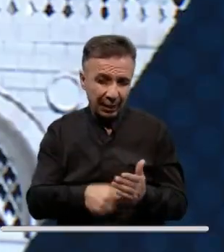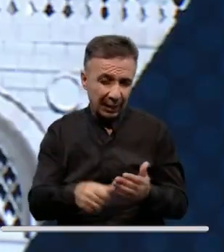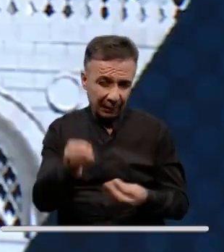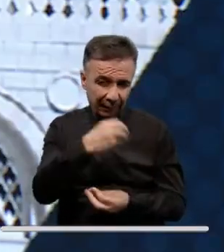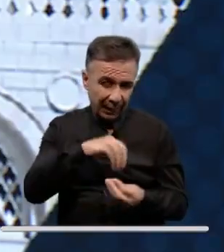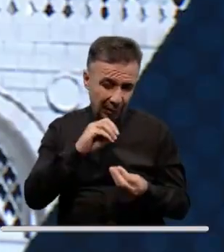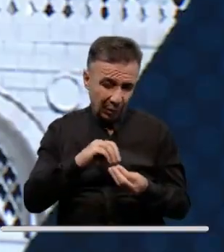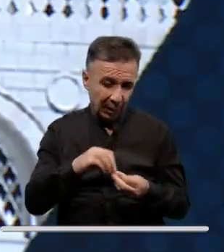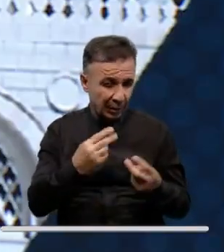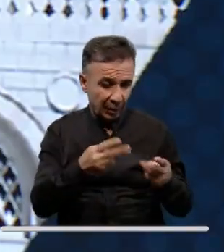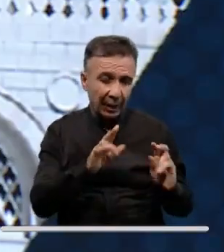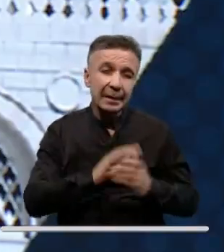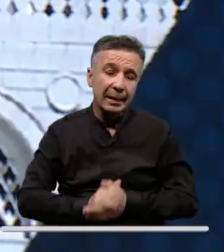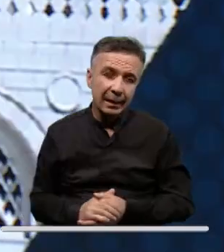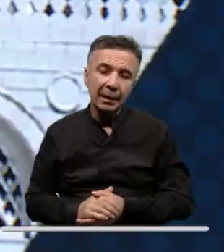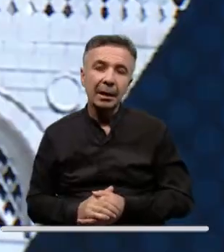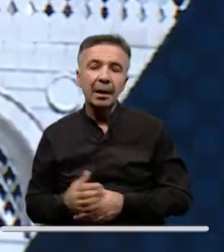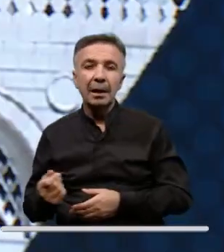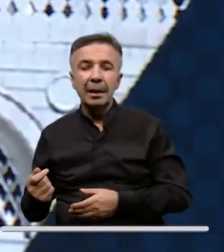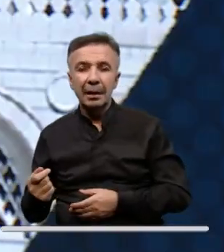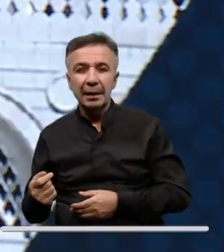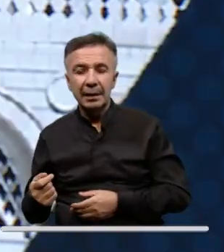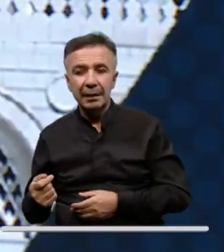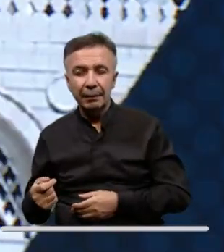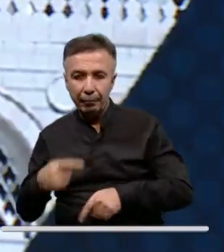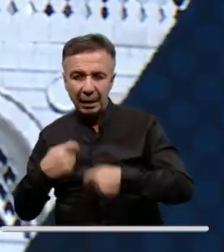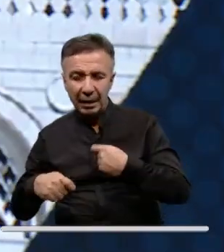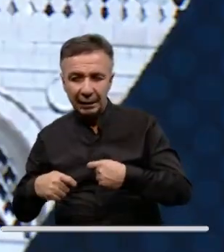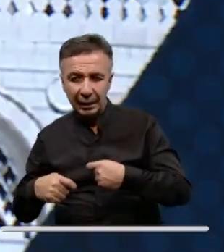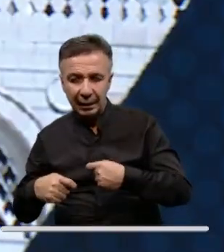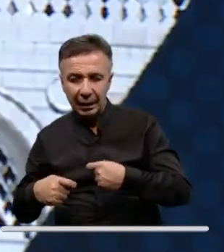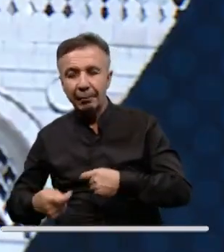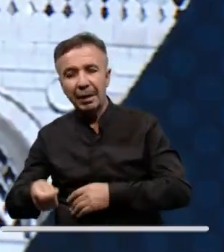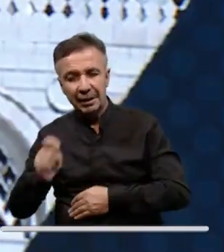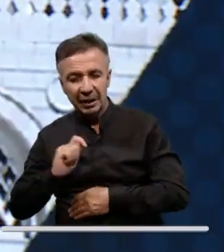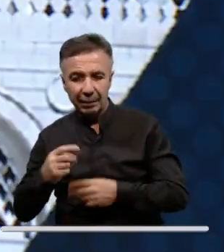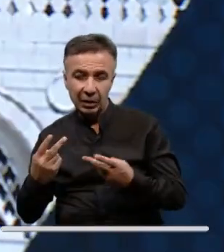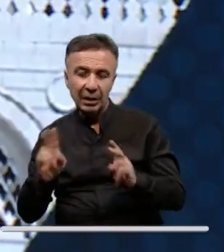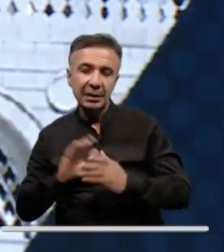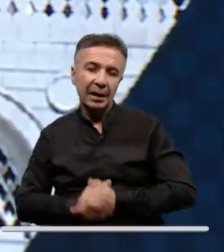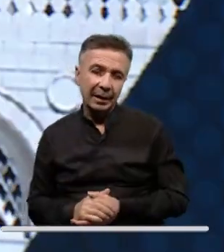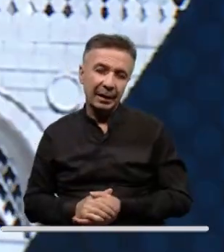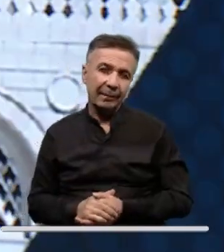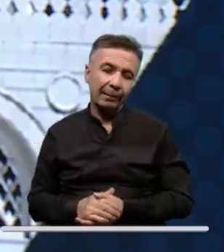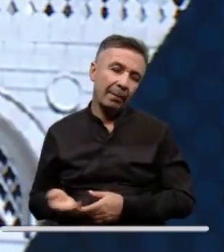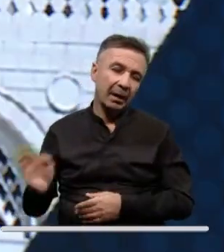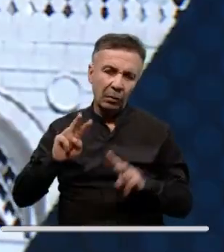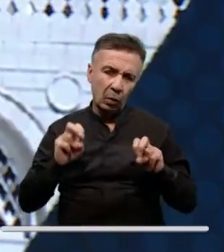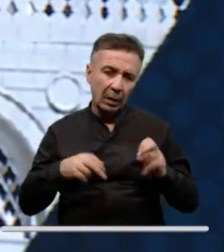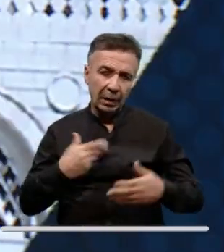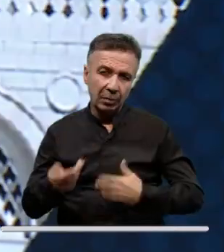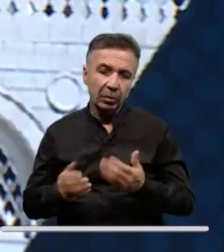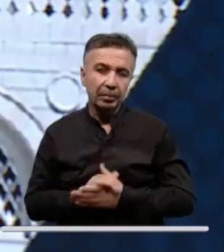caiz değildir Eee nakit para çekmek yine caiz değildir soruyu bitirmeden bir husus daha eklemek istiyorum Bu hocam o